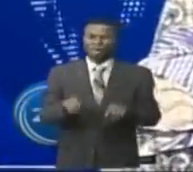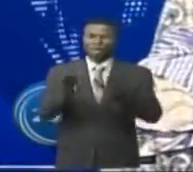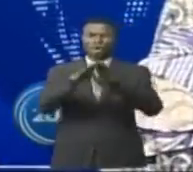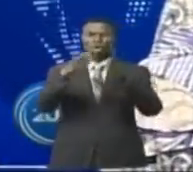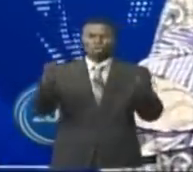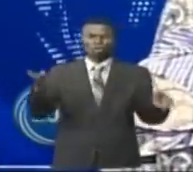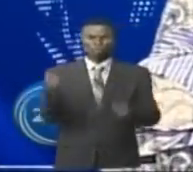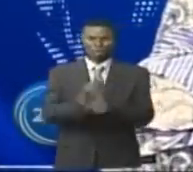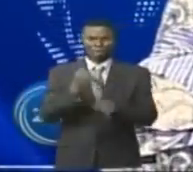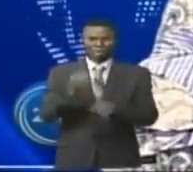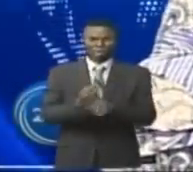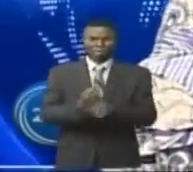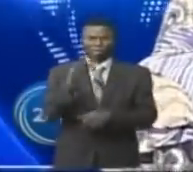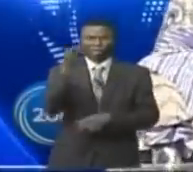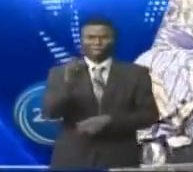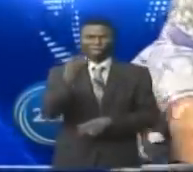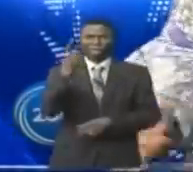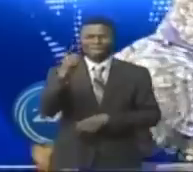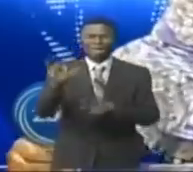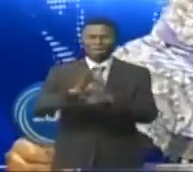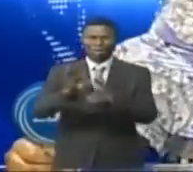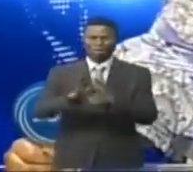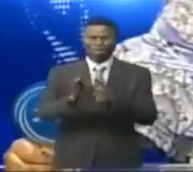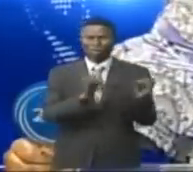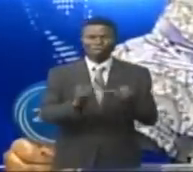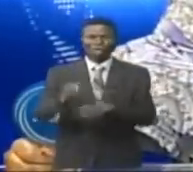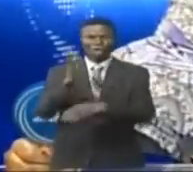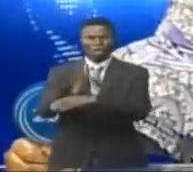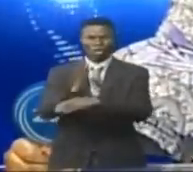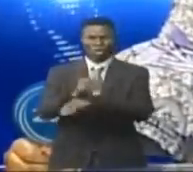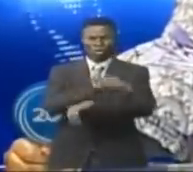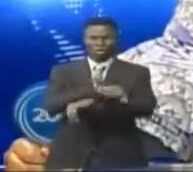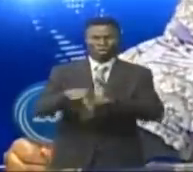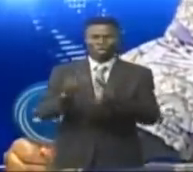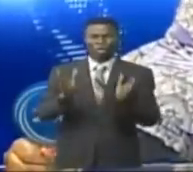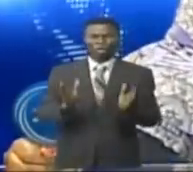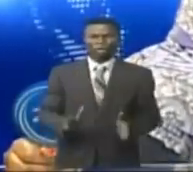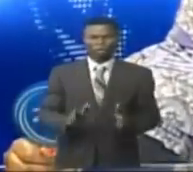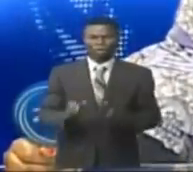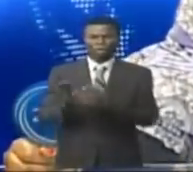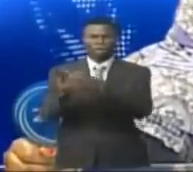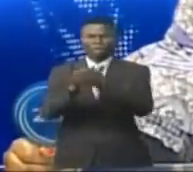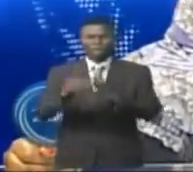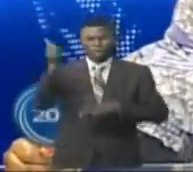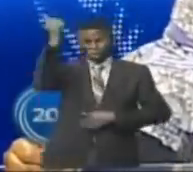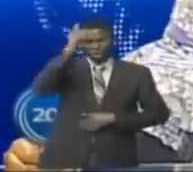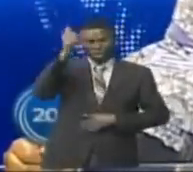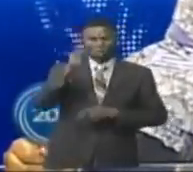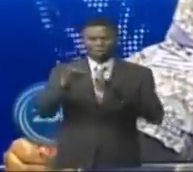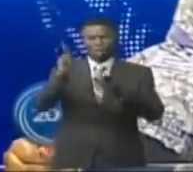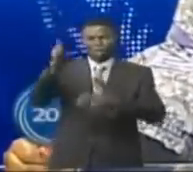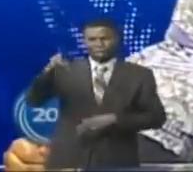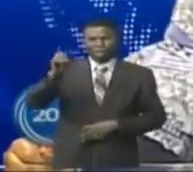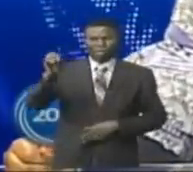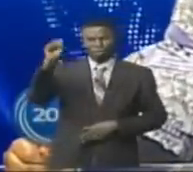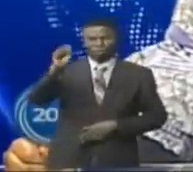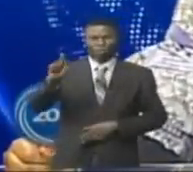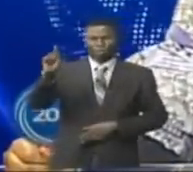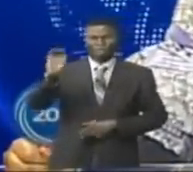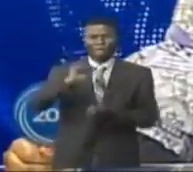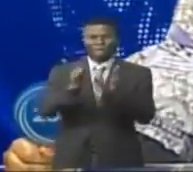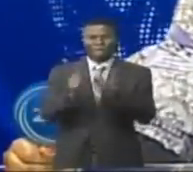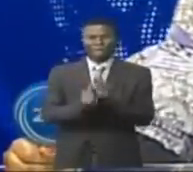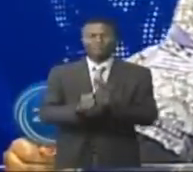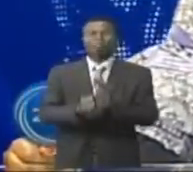des travaux de la 40e session ordinaire du conseil d'administration de l'Union panafricaine des postes. Les défis à relever par les